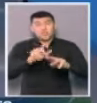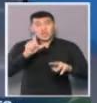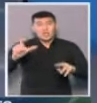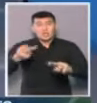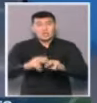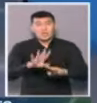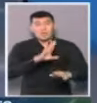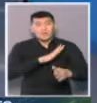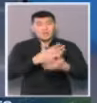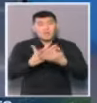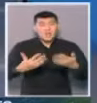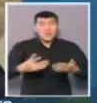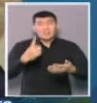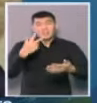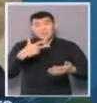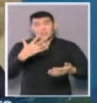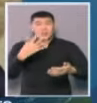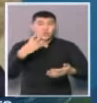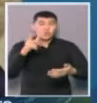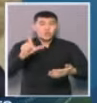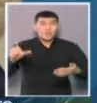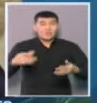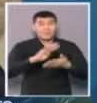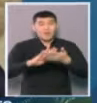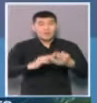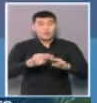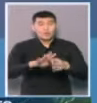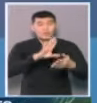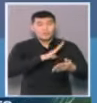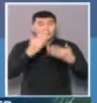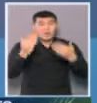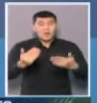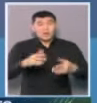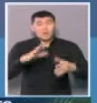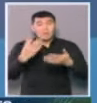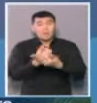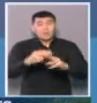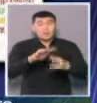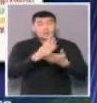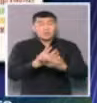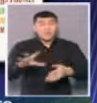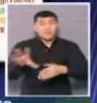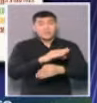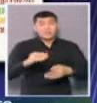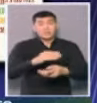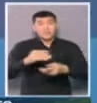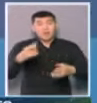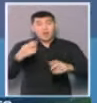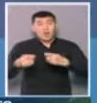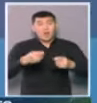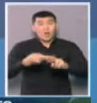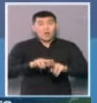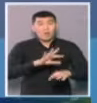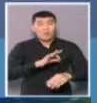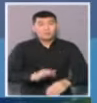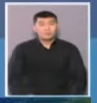человека, было задано в среднем по 35-40 вопросов в день. В настоящее время в районе успешно реализуются все государственные программы.